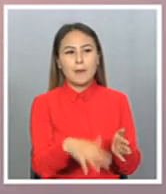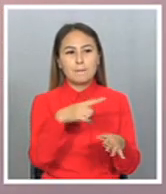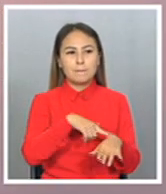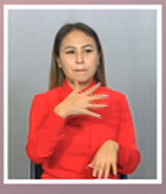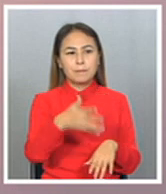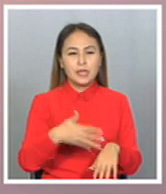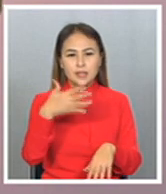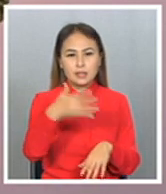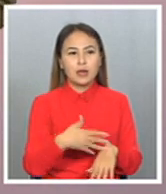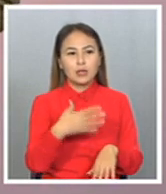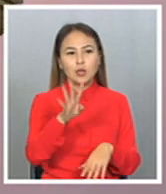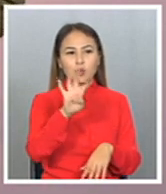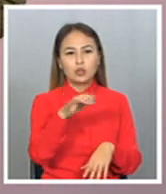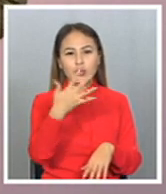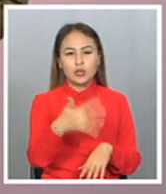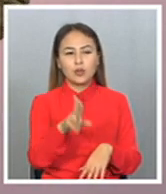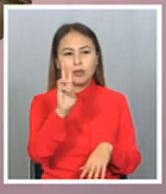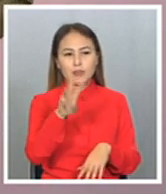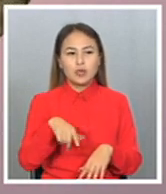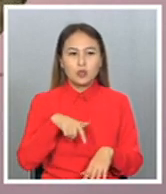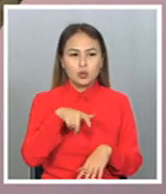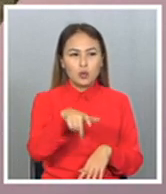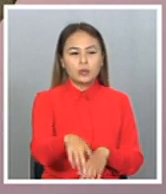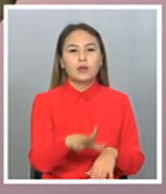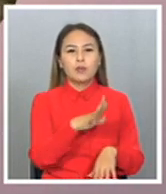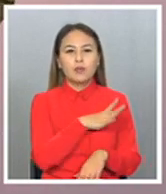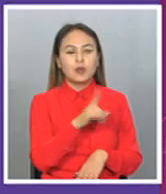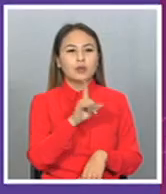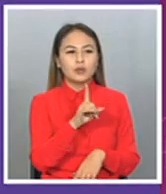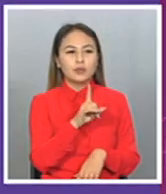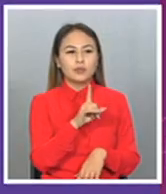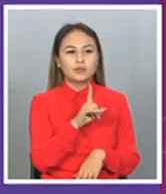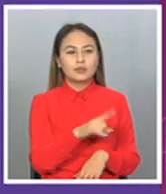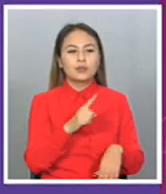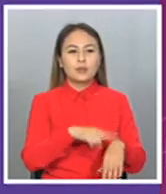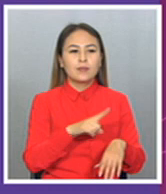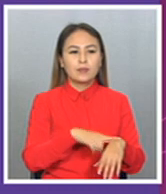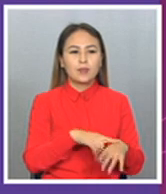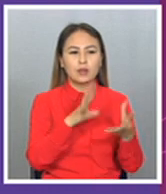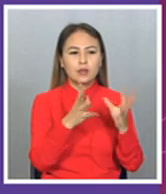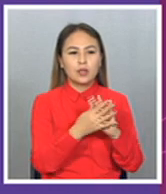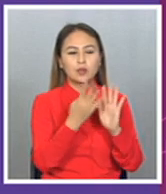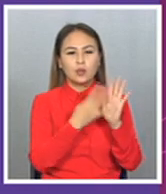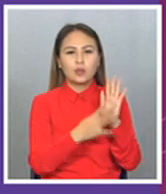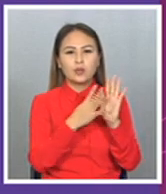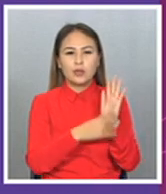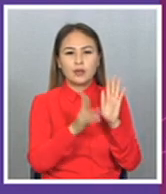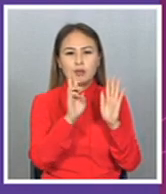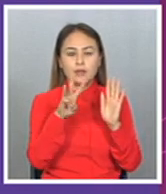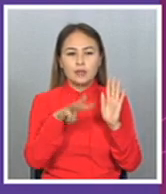сағатта 450 км жолды жүріп өту үшін сағатына 90